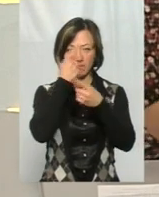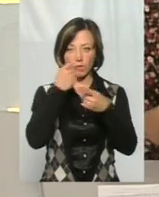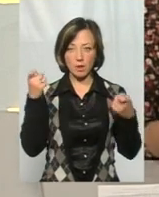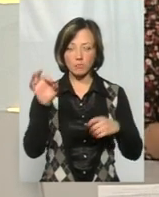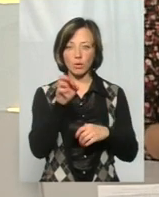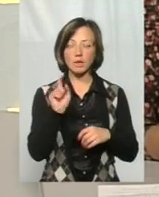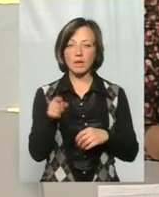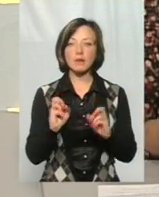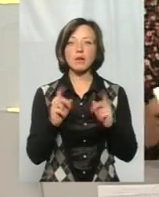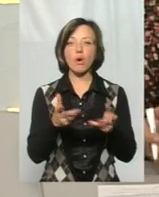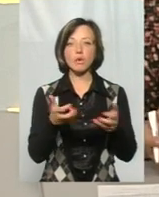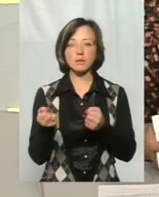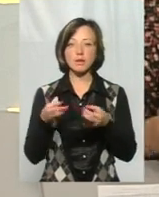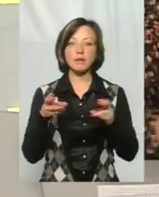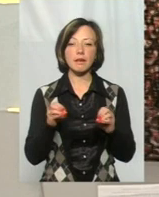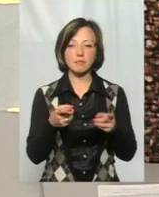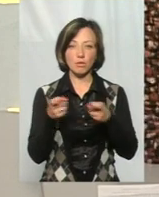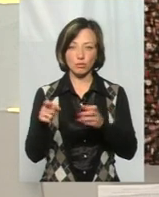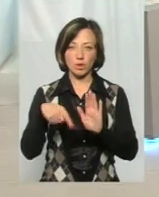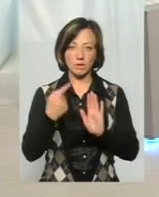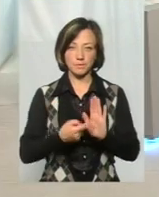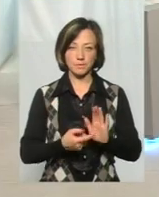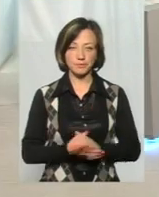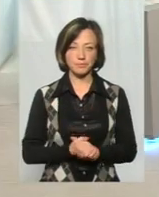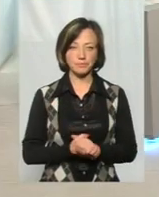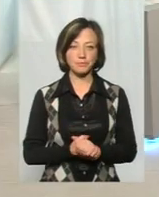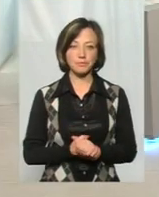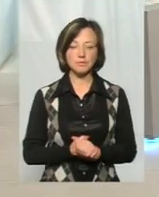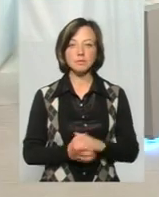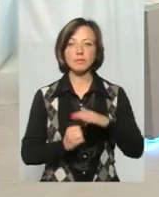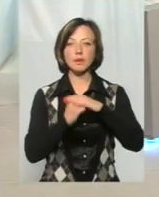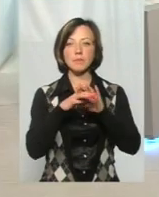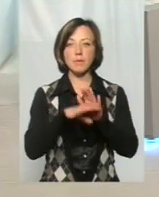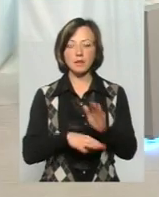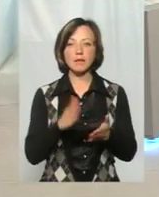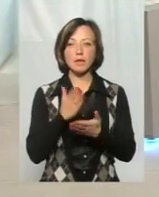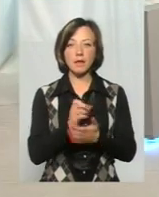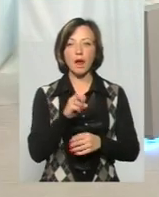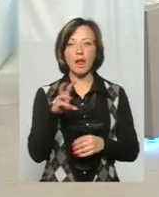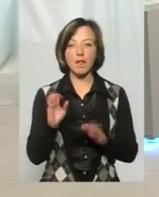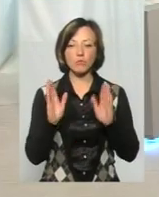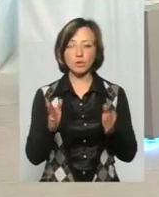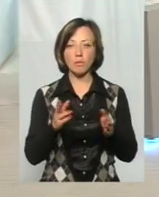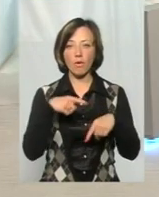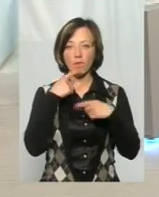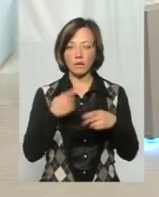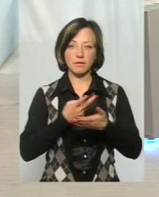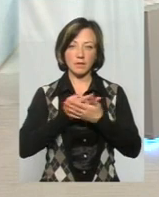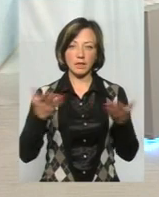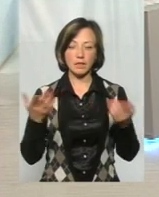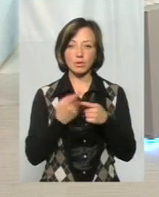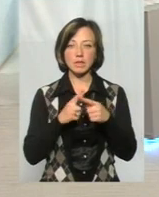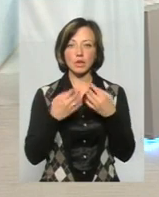те, як їх отримати, де залучати? База є. Але ми будемо говорити відкрито, це доступ